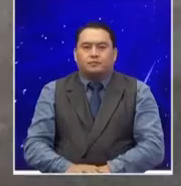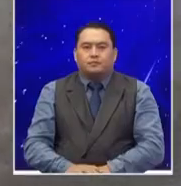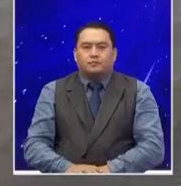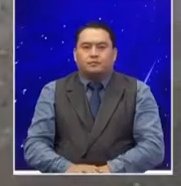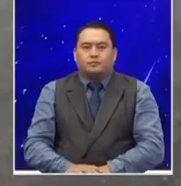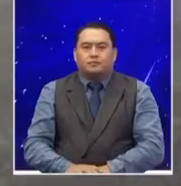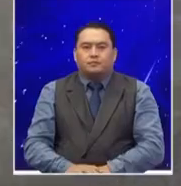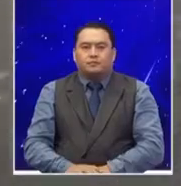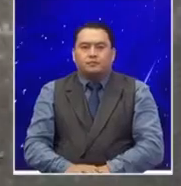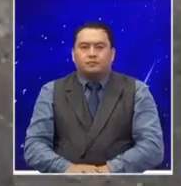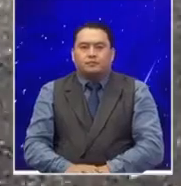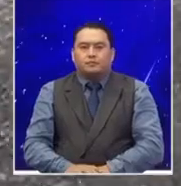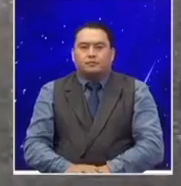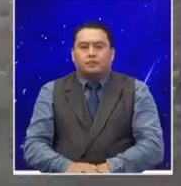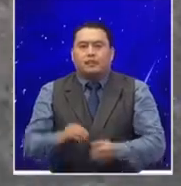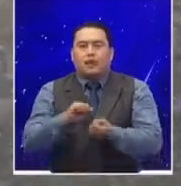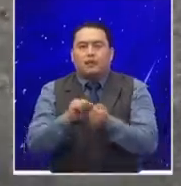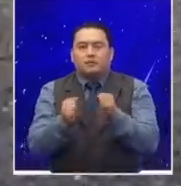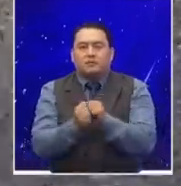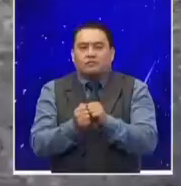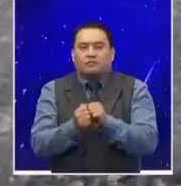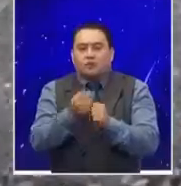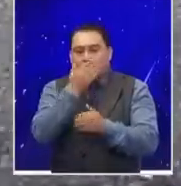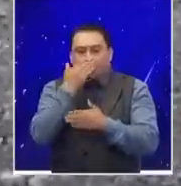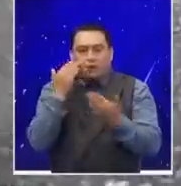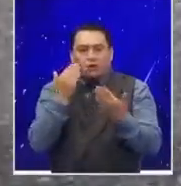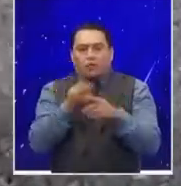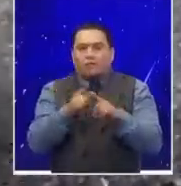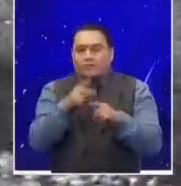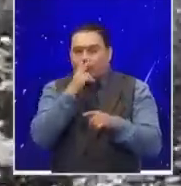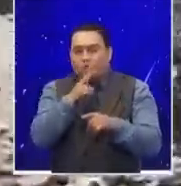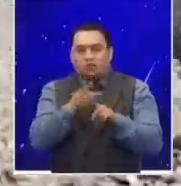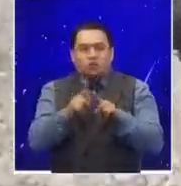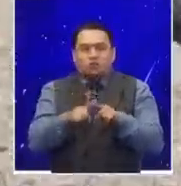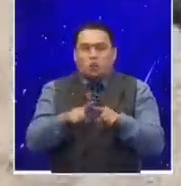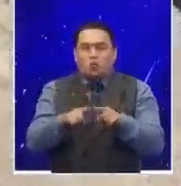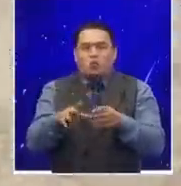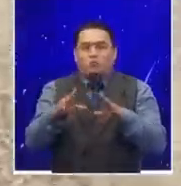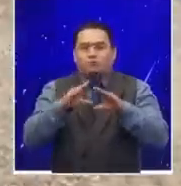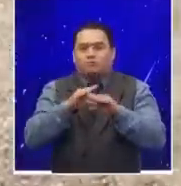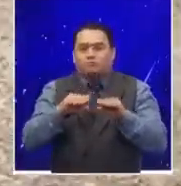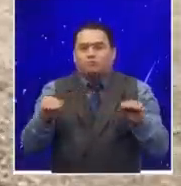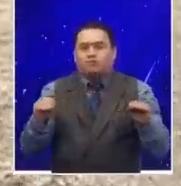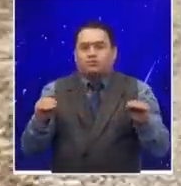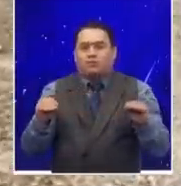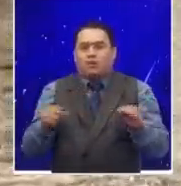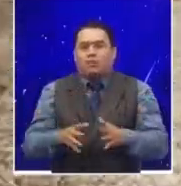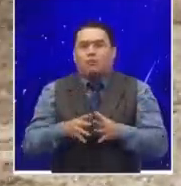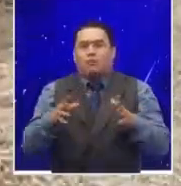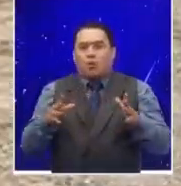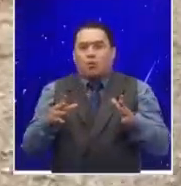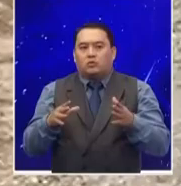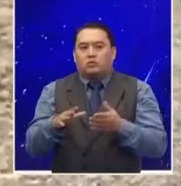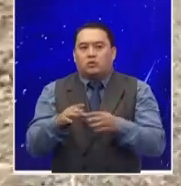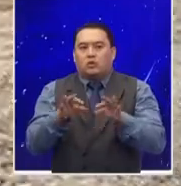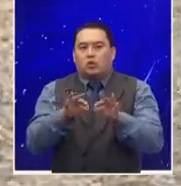Тут чуть больше асфальта, здесь меньше. Ну, вот так и пошел. Чуть больше, там вообще